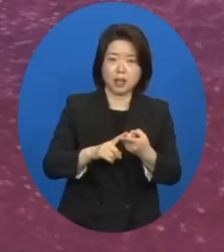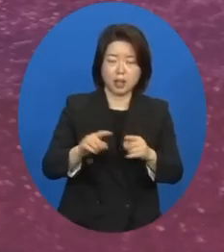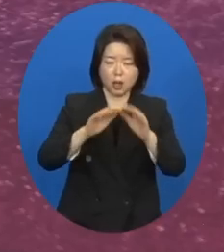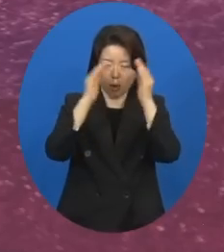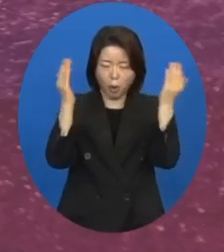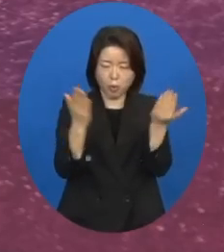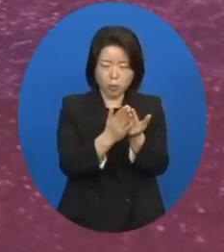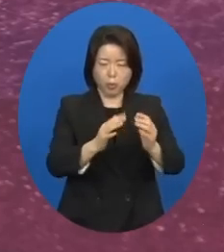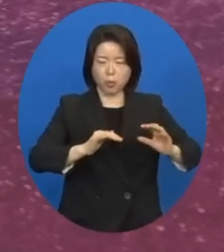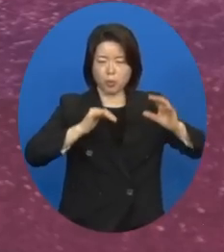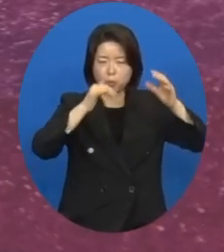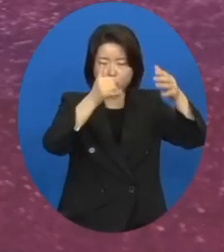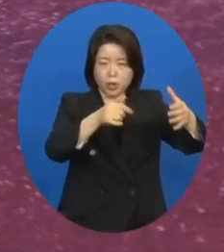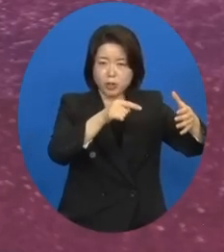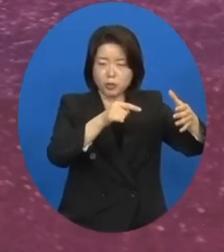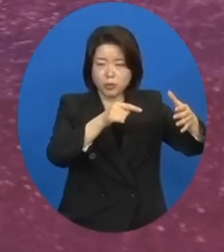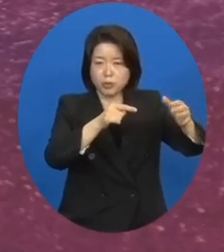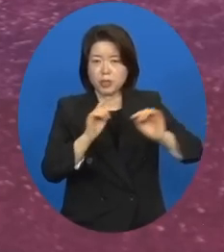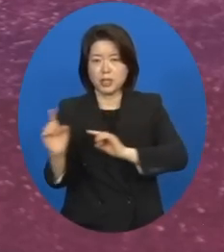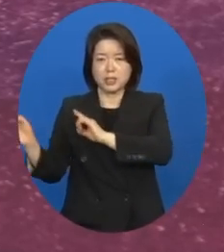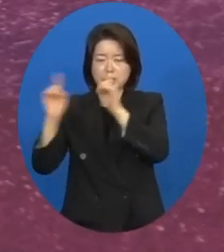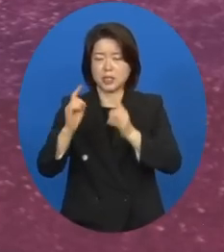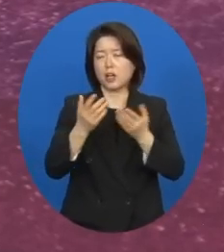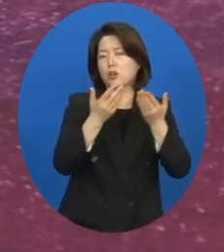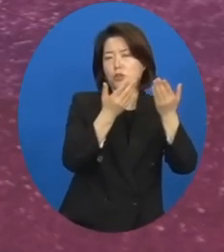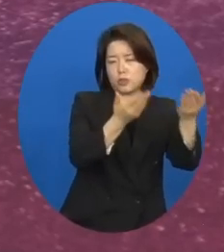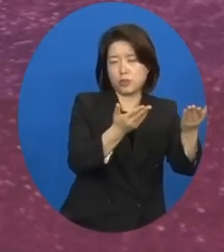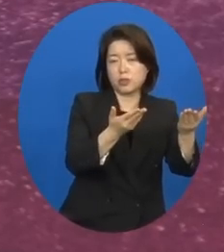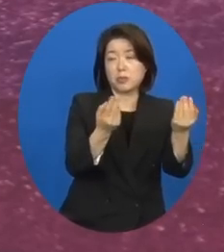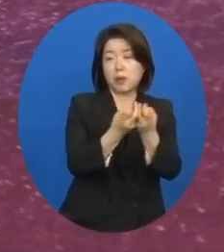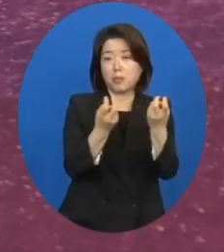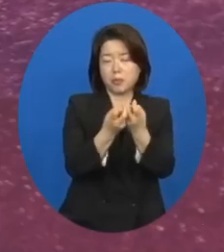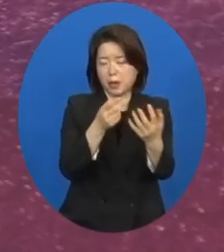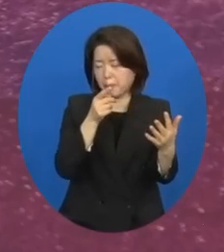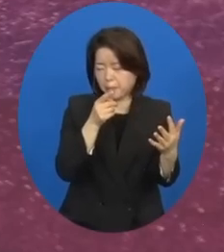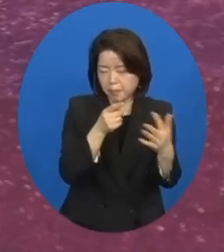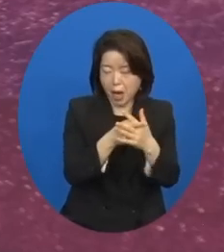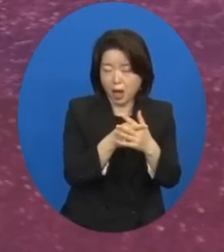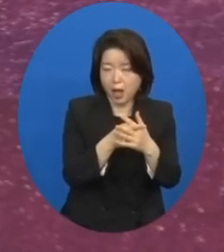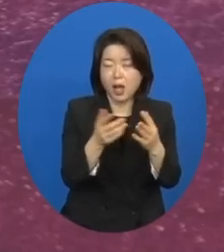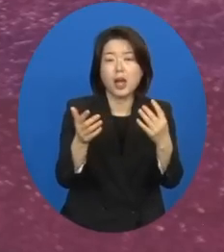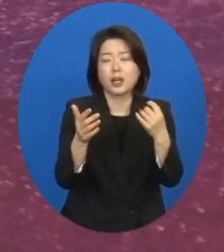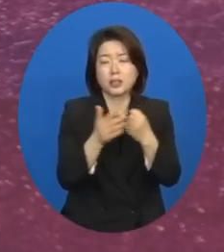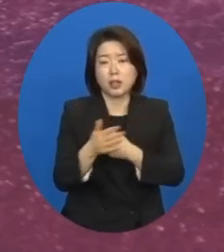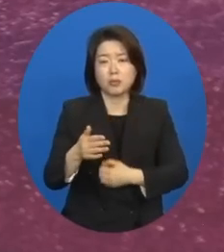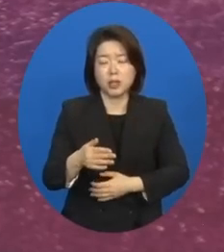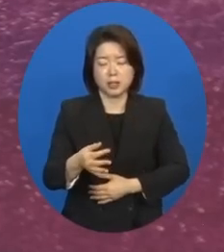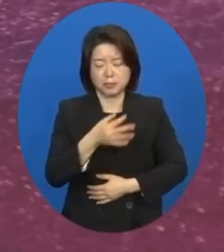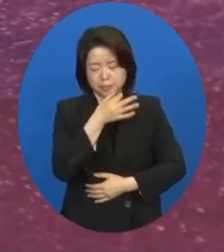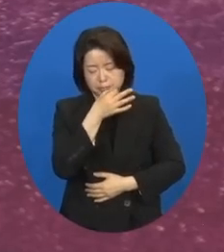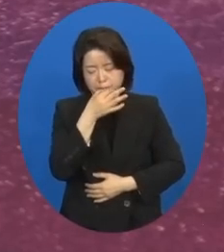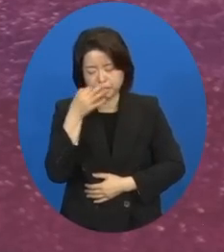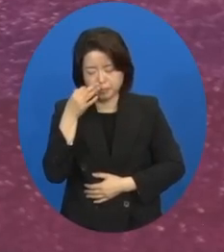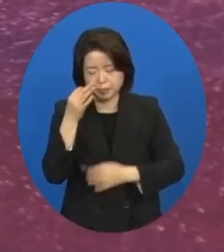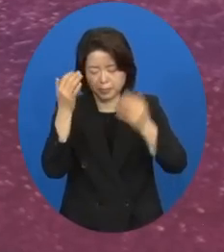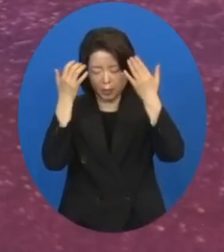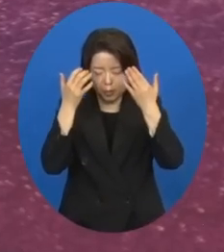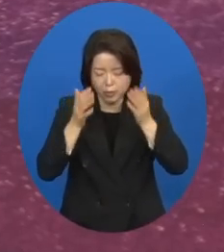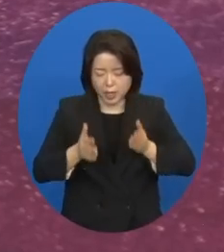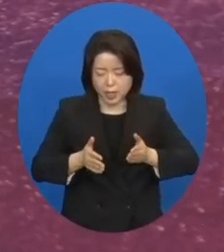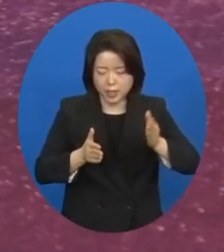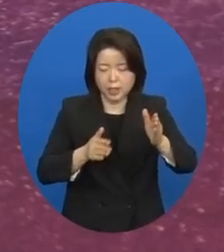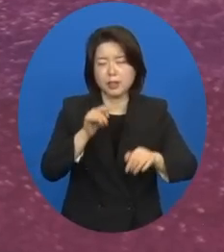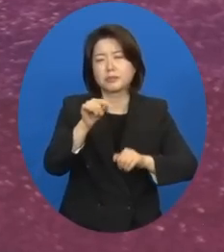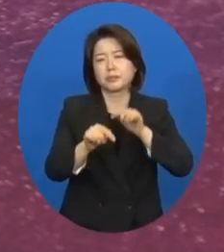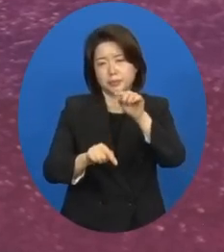인류를 살리는 것인 것을 알았기 때문에 묵묵히 고난을 선택하시며 가신 것입니다.